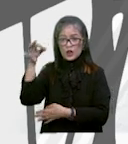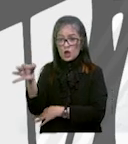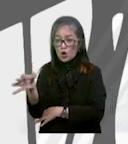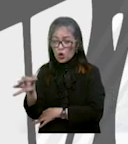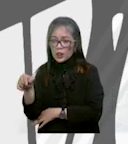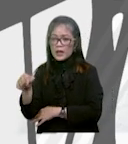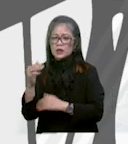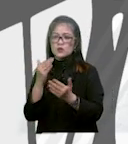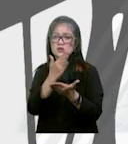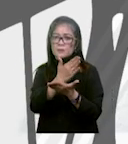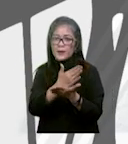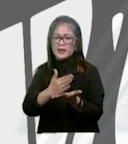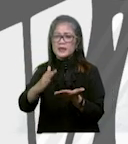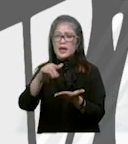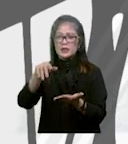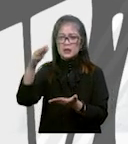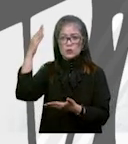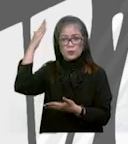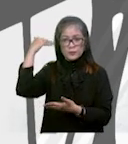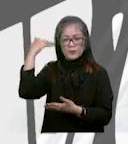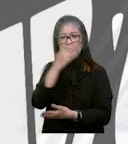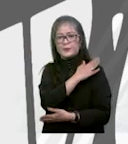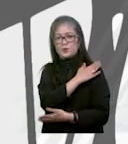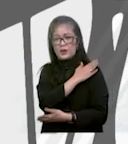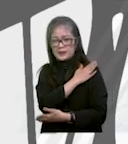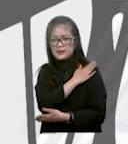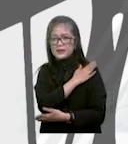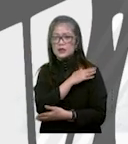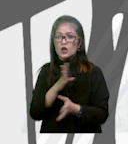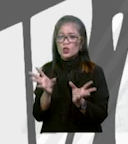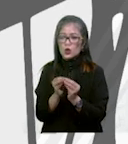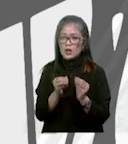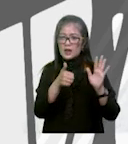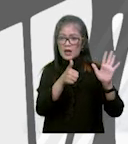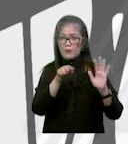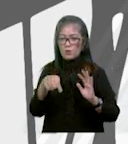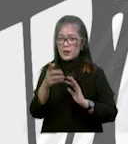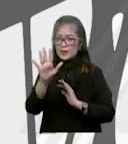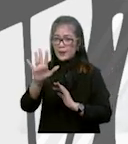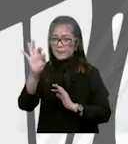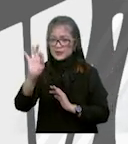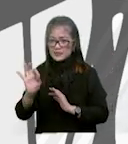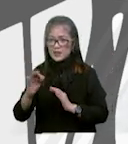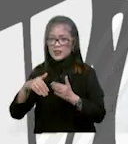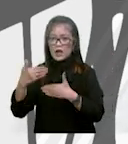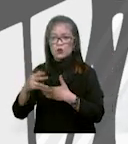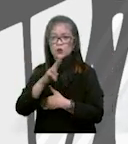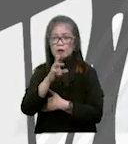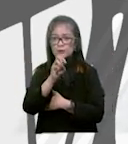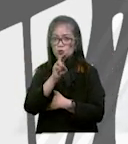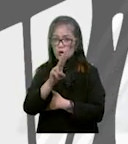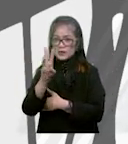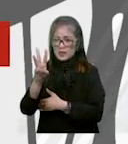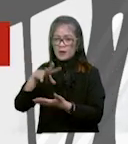bagi hasil minyak bumi kabupaten kota penghasil mendapatkan jatah total 6,5% di tahun 2023 pusat akan